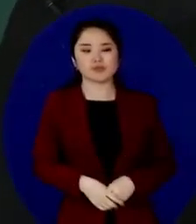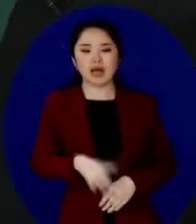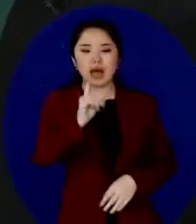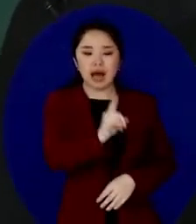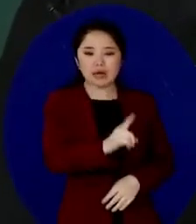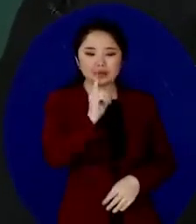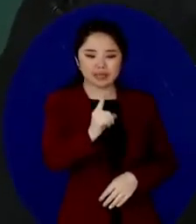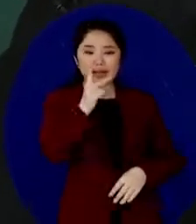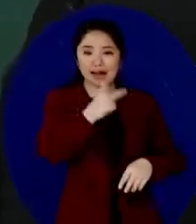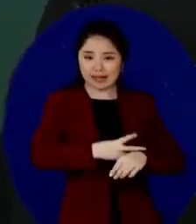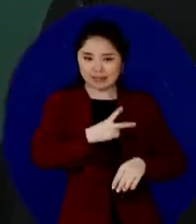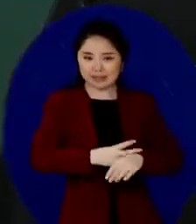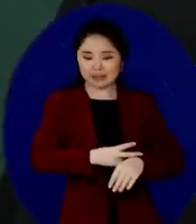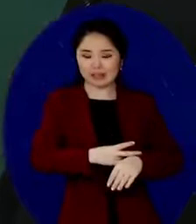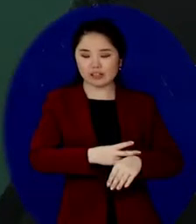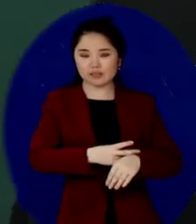11 харандааг